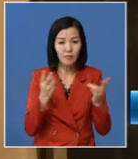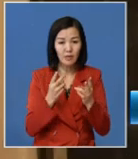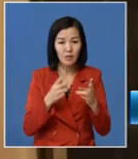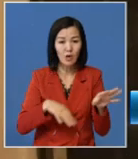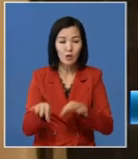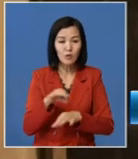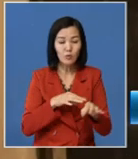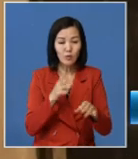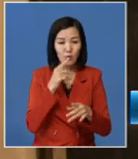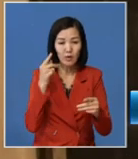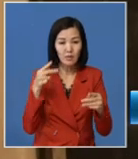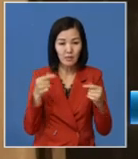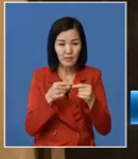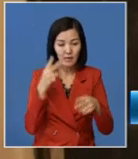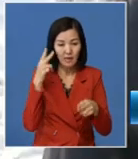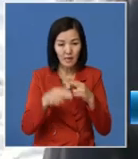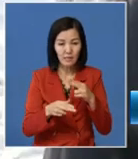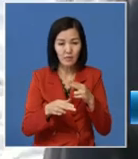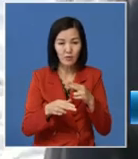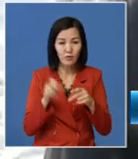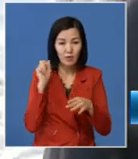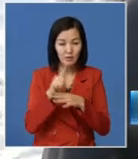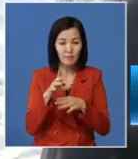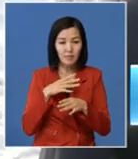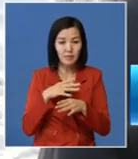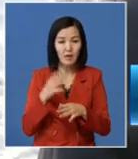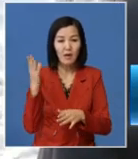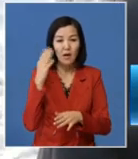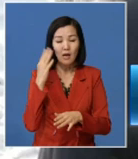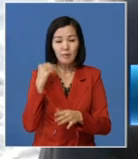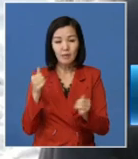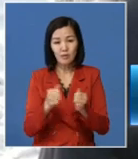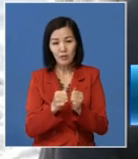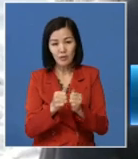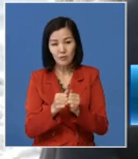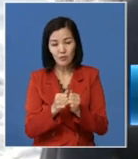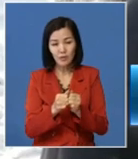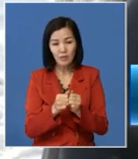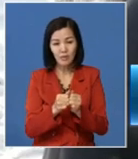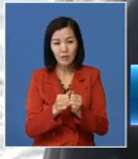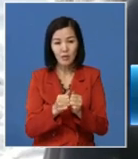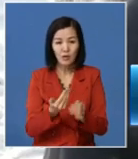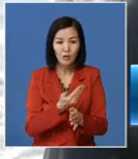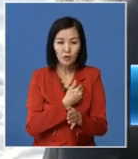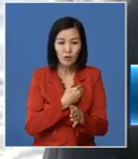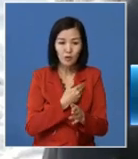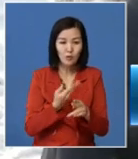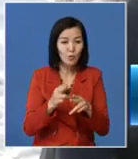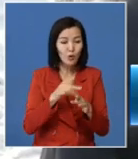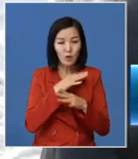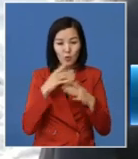жобаның мерзімде аяқтау қажеттігін тапсырды. Алматының маңайы болған соң кісілер көп сұраныс болып отыр